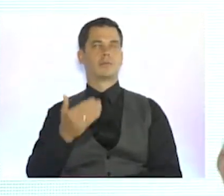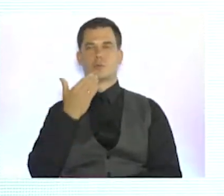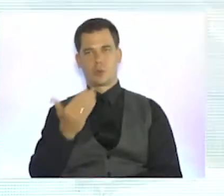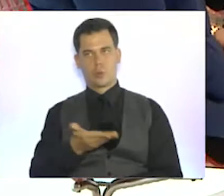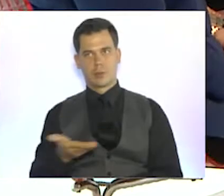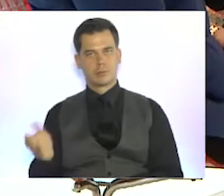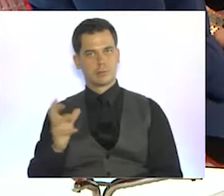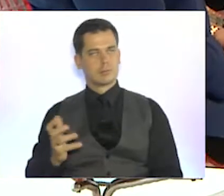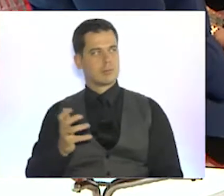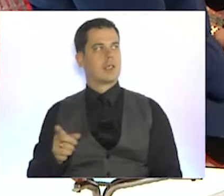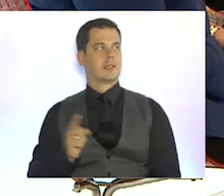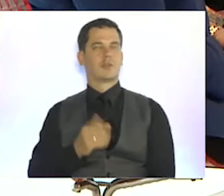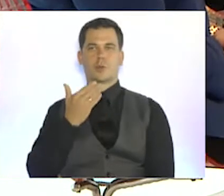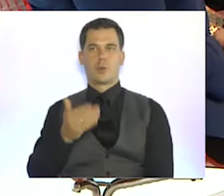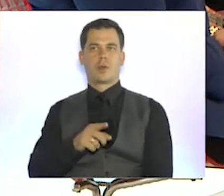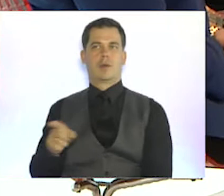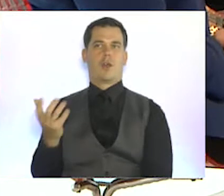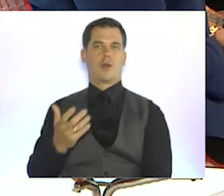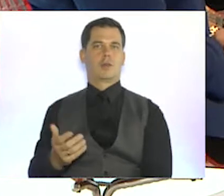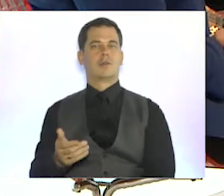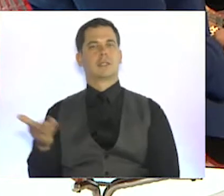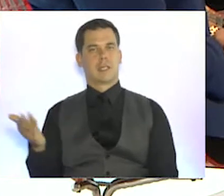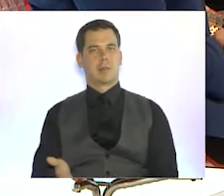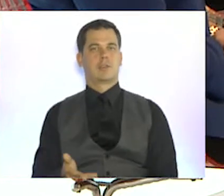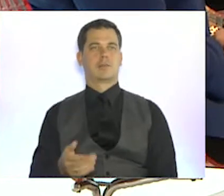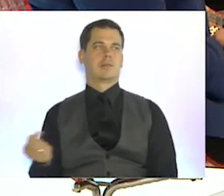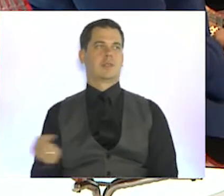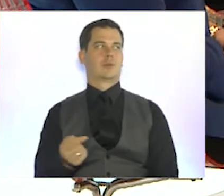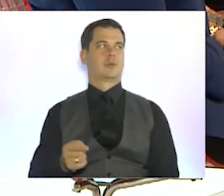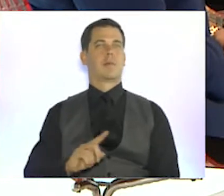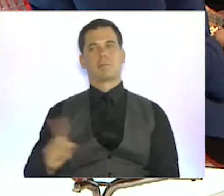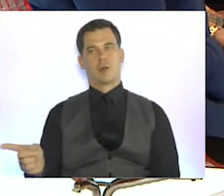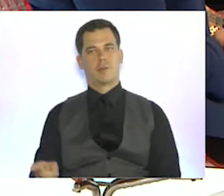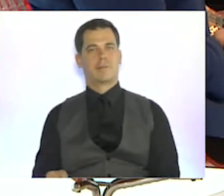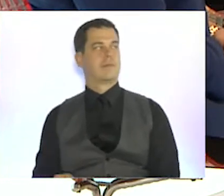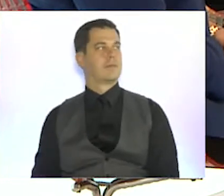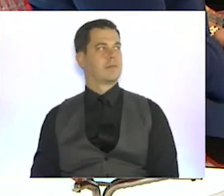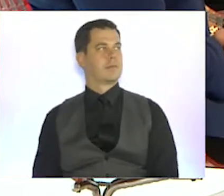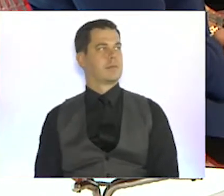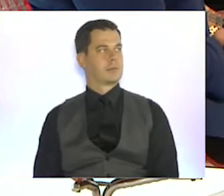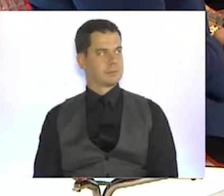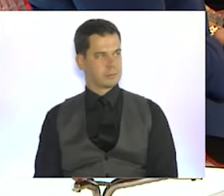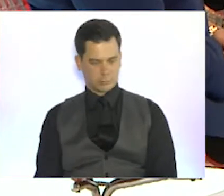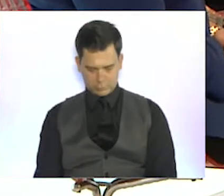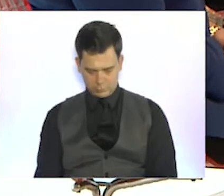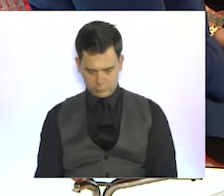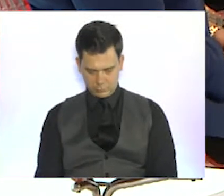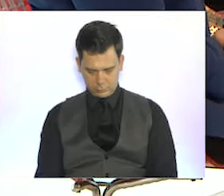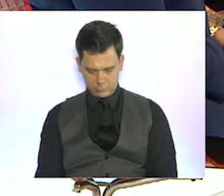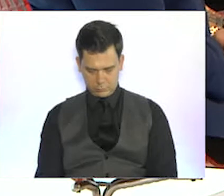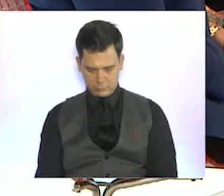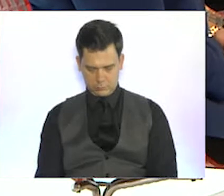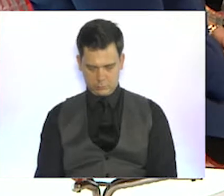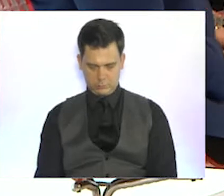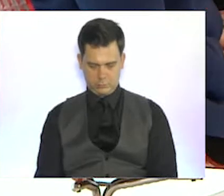dzisiaj za uwagę. Dziękuję również Państwu za uwagę. Zapraszam do dyskusji także w kuluarach. Pani Elżbieta Szymanik, dyrektor Mazowieckiej Jednostki